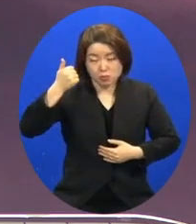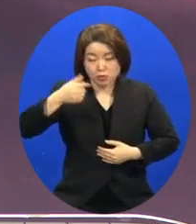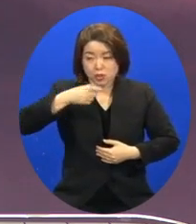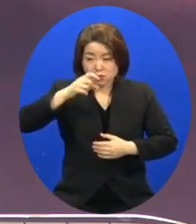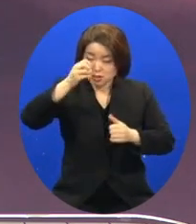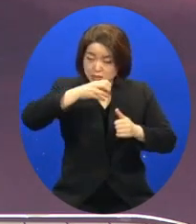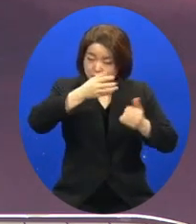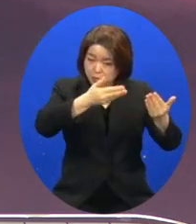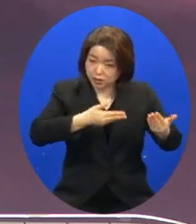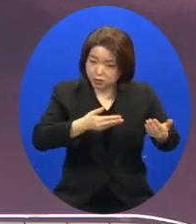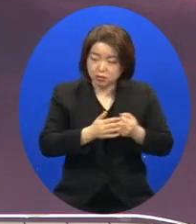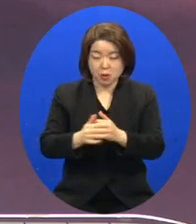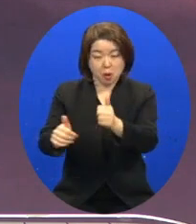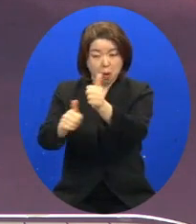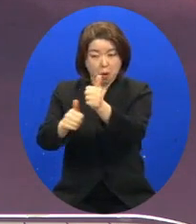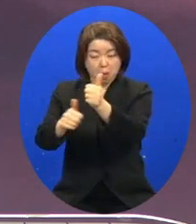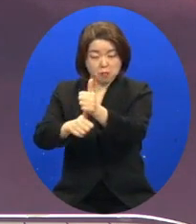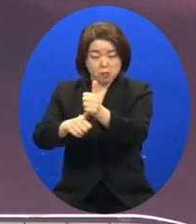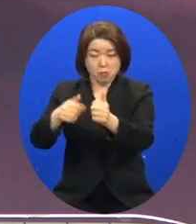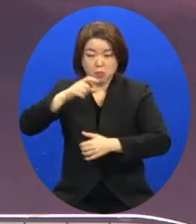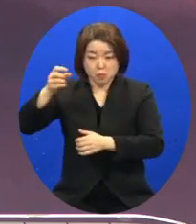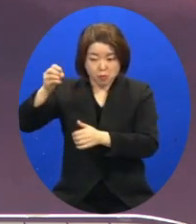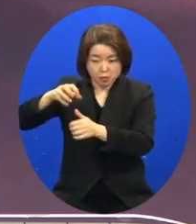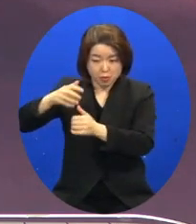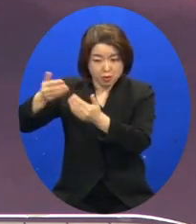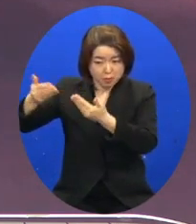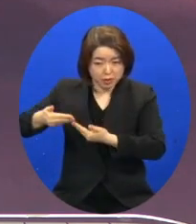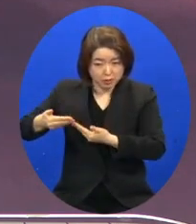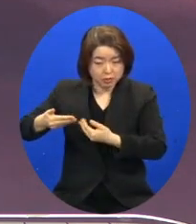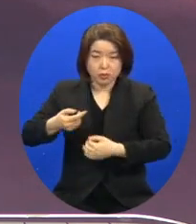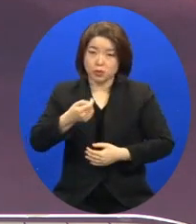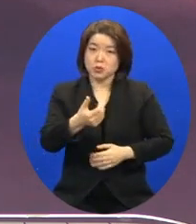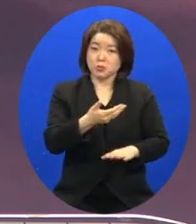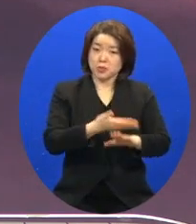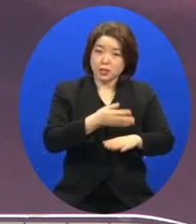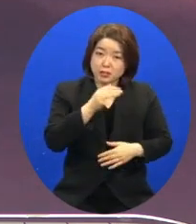거, 부목사에게서 세례받는 거 아무래도 좀 다르지요?